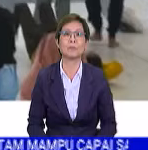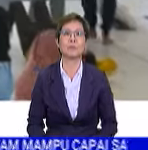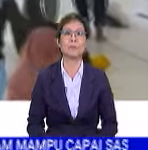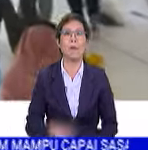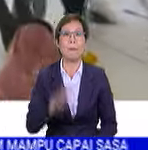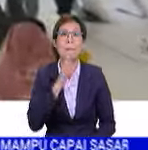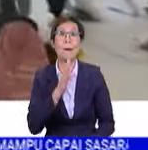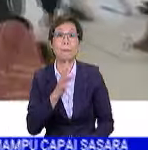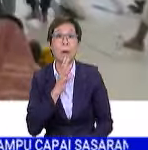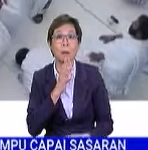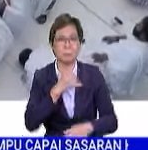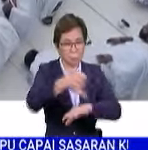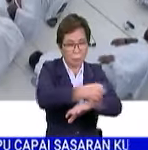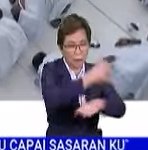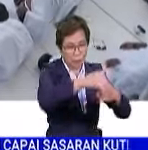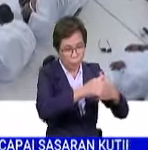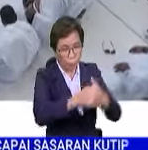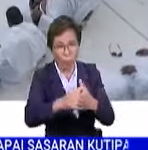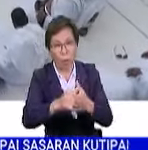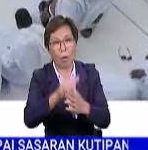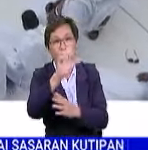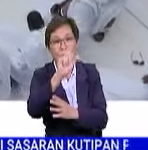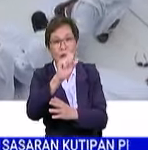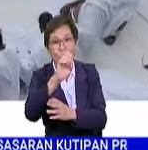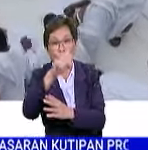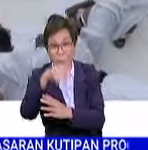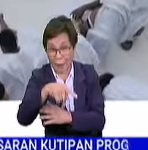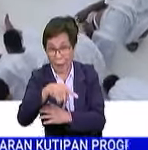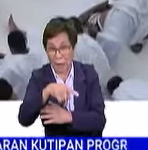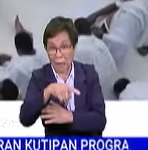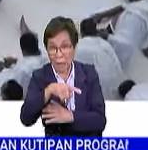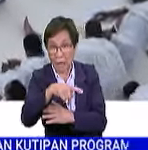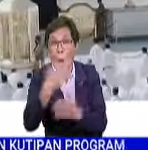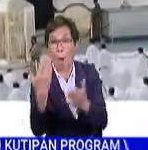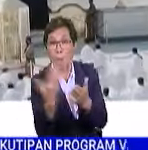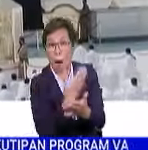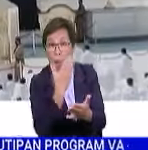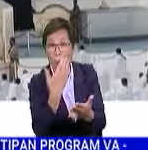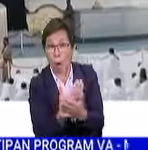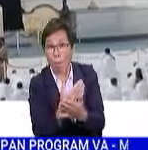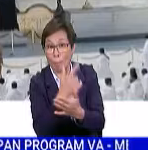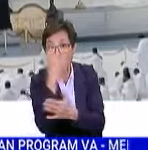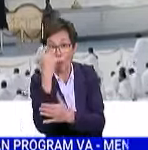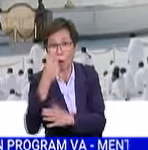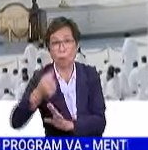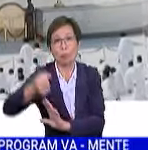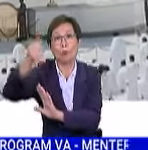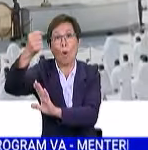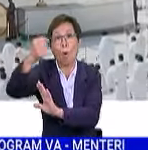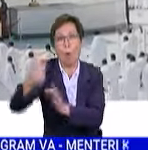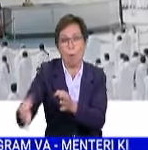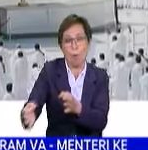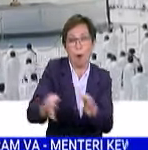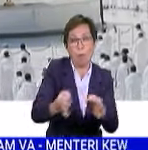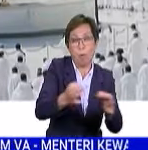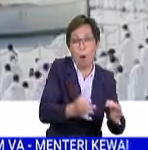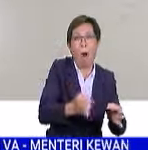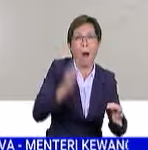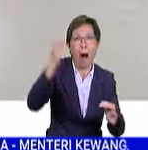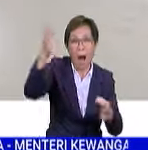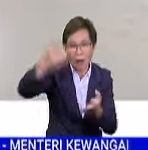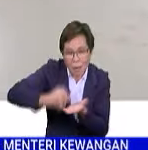Bagaimanapun, beliau berkata, garis panduan prosedur operasi standard SOP baru susulan penarikan semula penangguhan itu